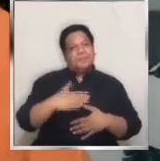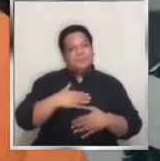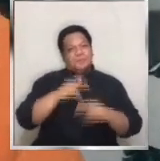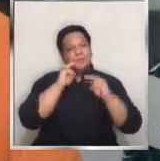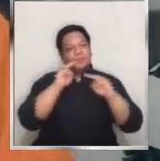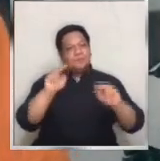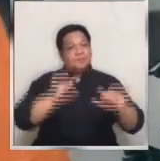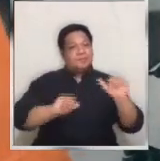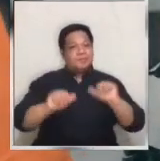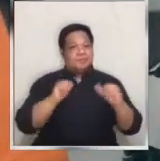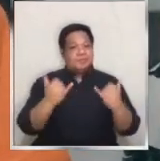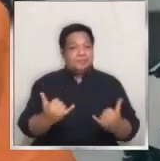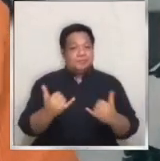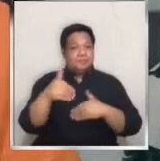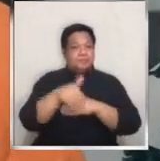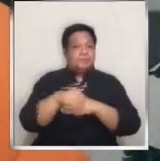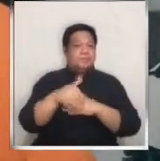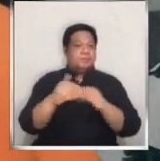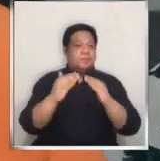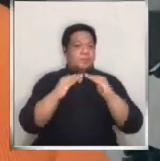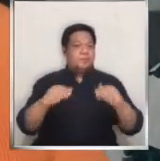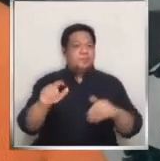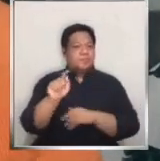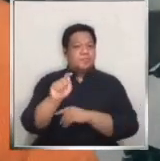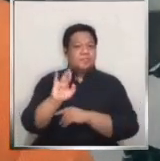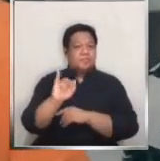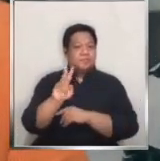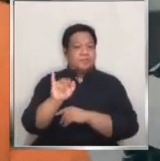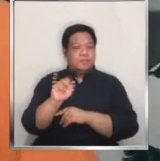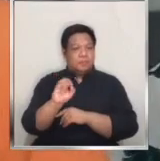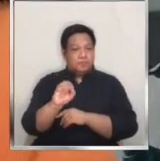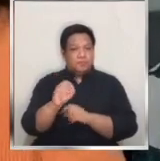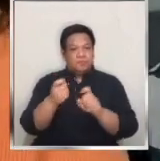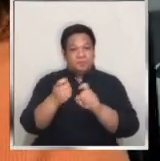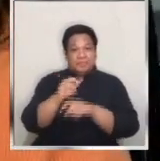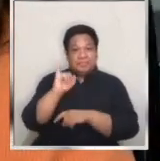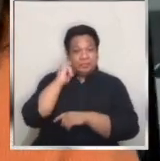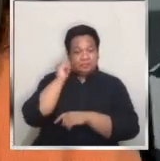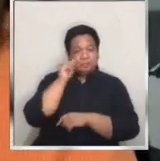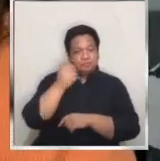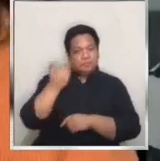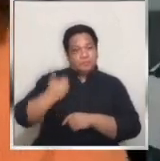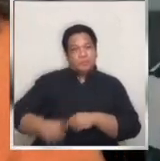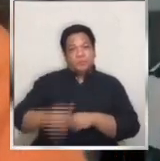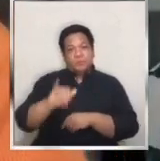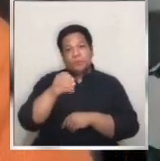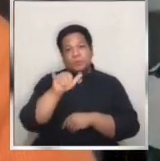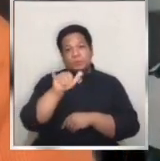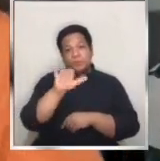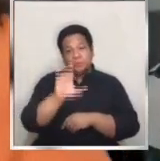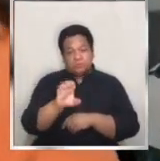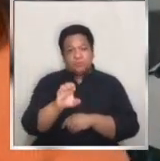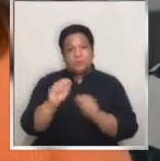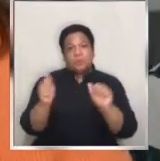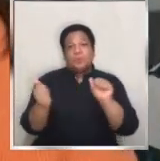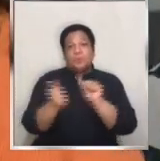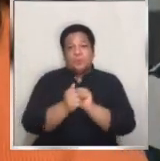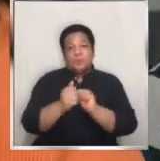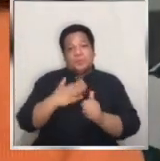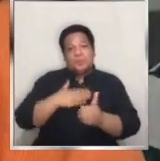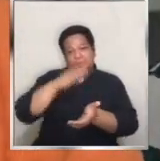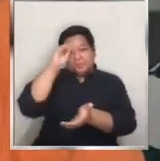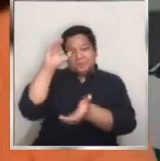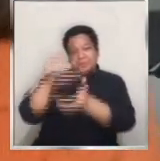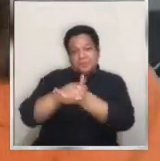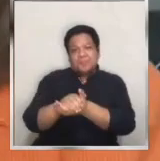sa Casa Trevino. Sa ngalan ni Iya Arellano, ako po si Joy Spring Trevino, kasama ang aking asawa. Love, magpakita ka naman